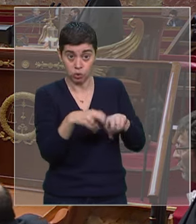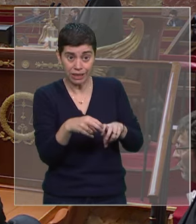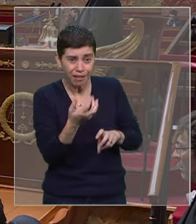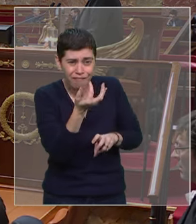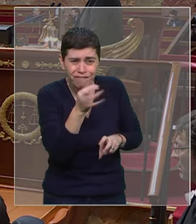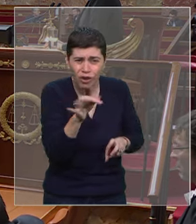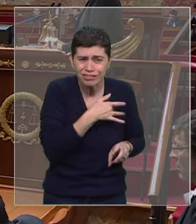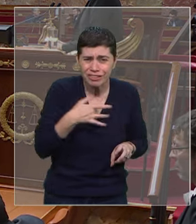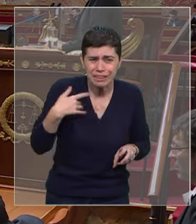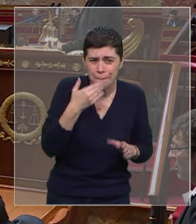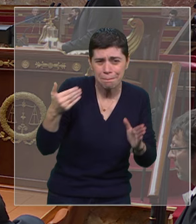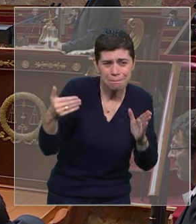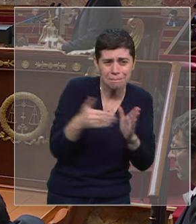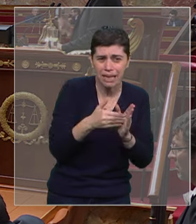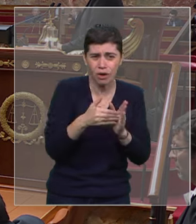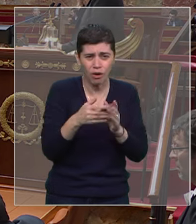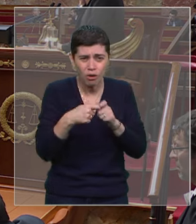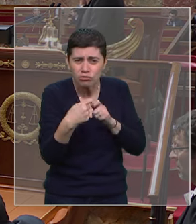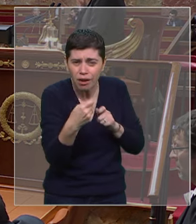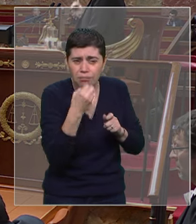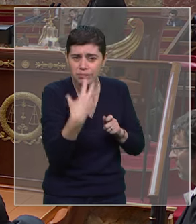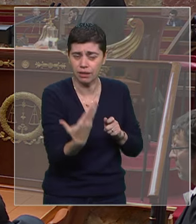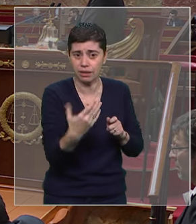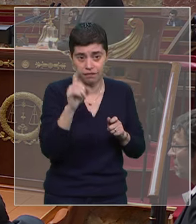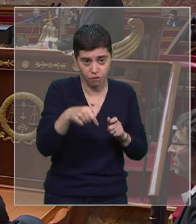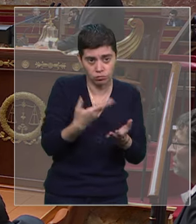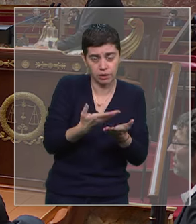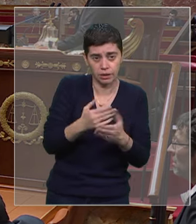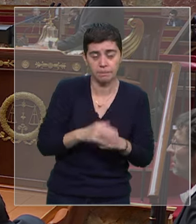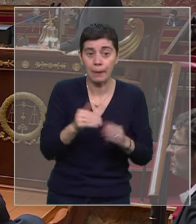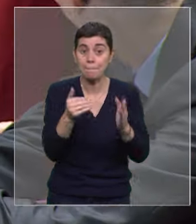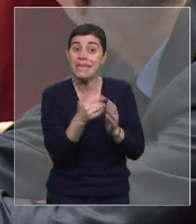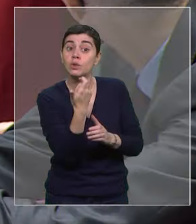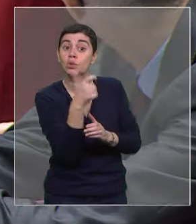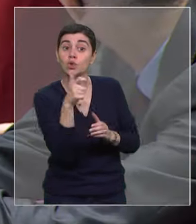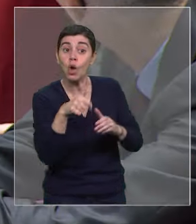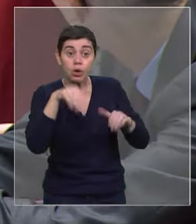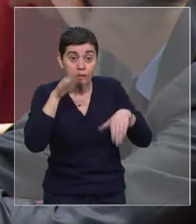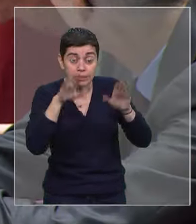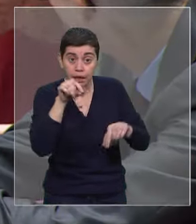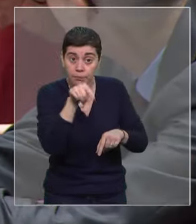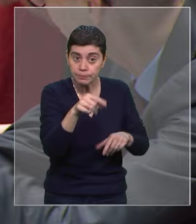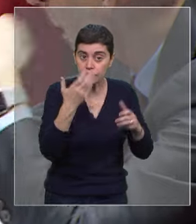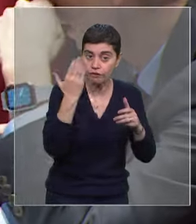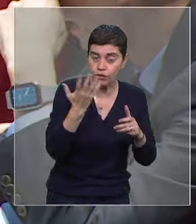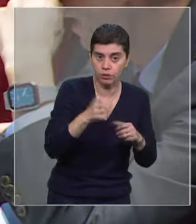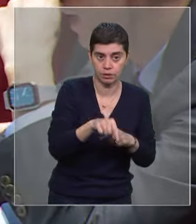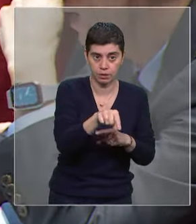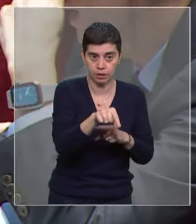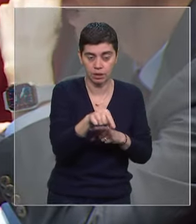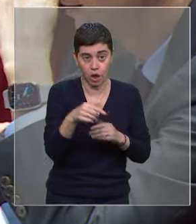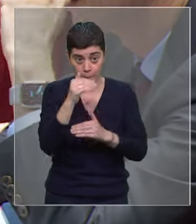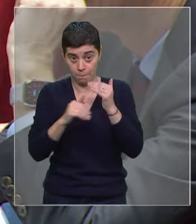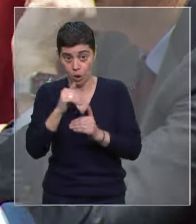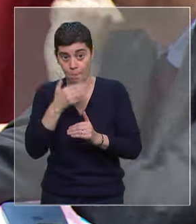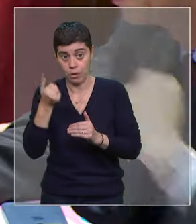monde, donc autant faire en sorte évidemment que ce soit possible. Il y a 1200 candidats qui ont demandé à bénéficier du plan Mieux manger pour